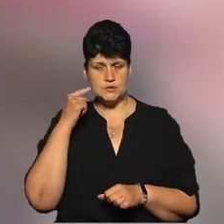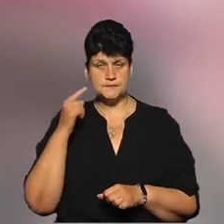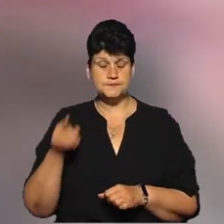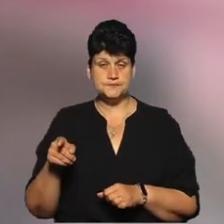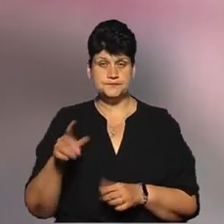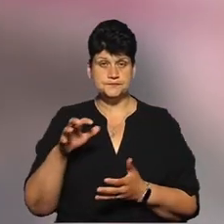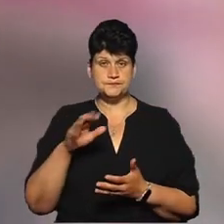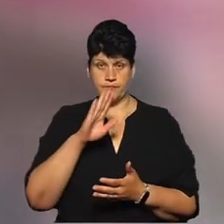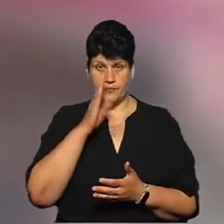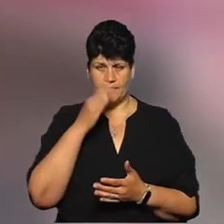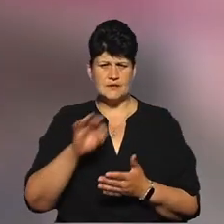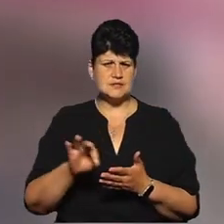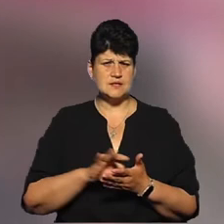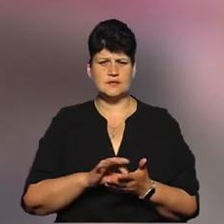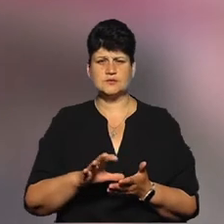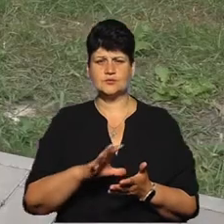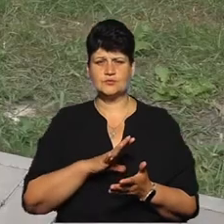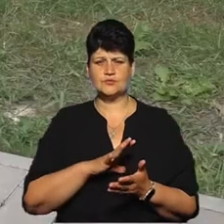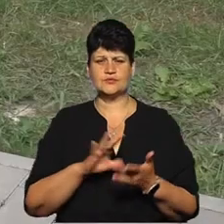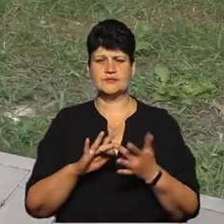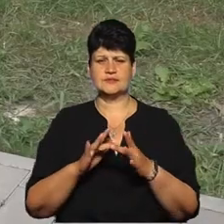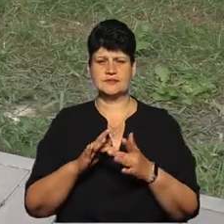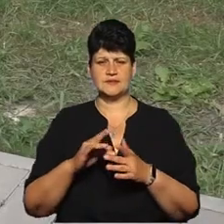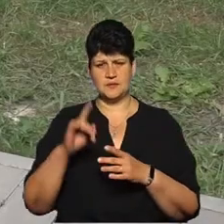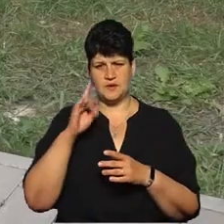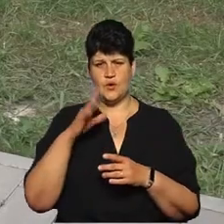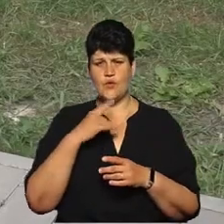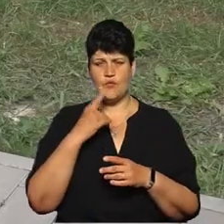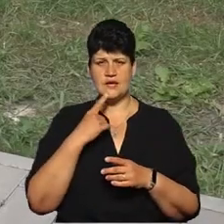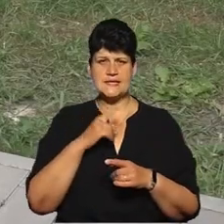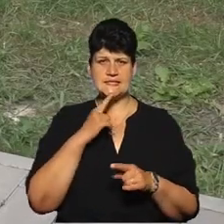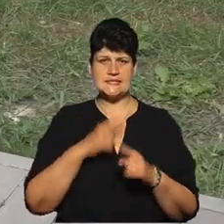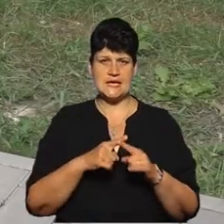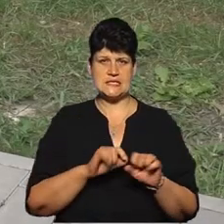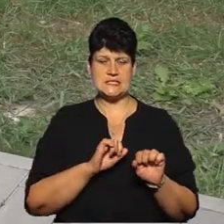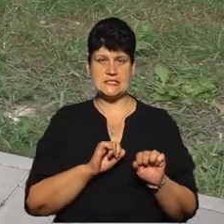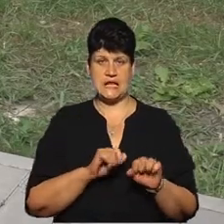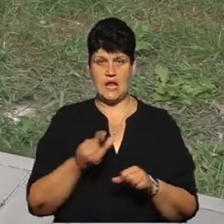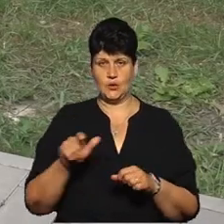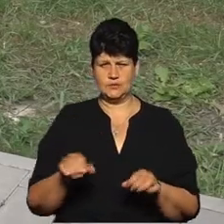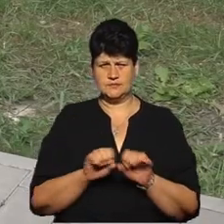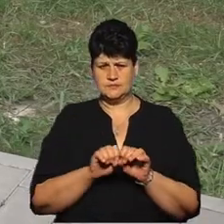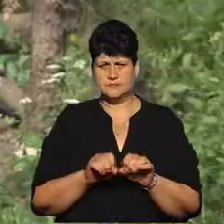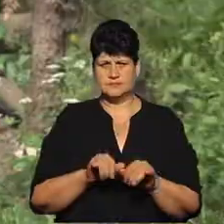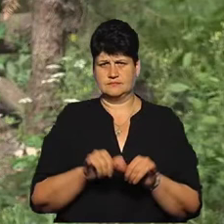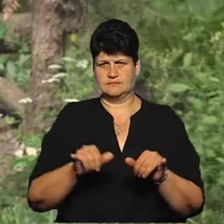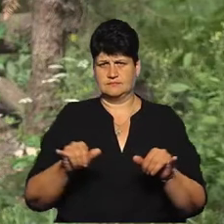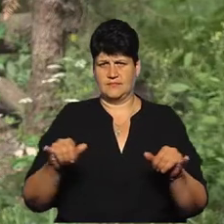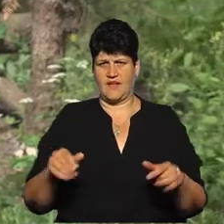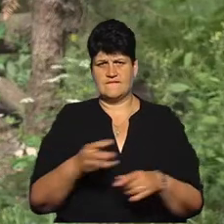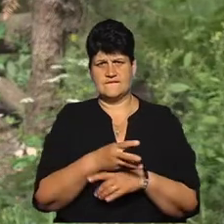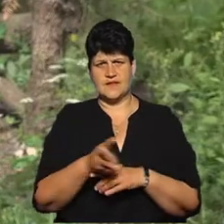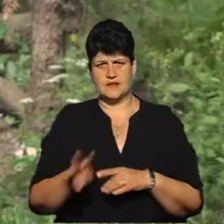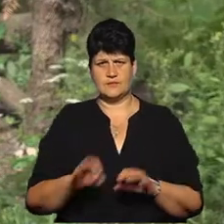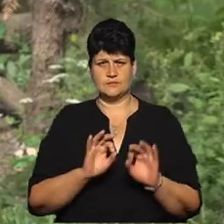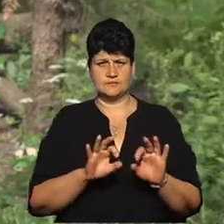набуло популярності у соцмережах, каже сестра захисника Раїса Коляда. Люди поширювали це відео та коментували. Приємно